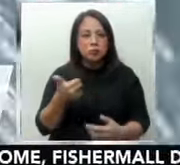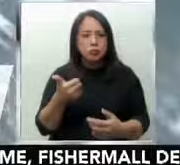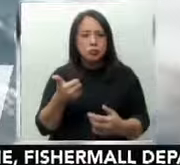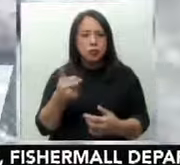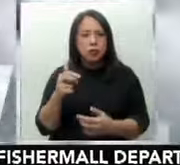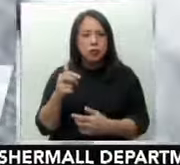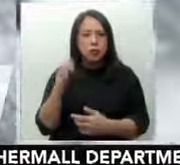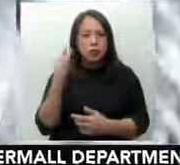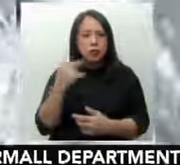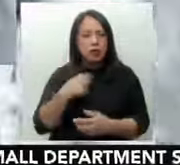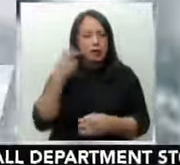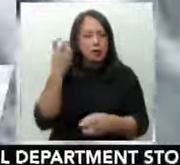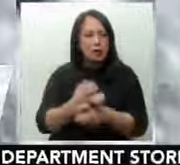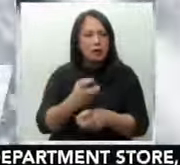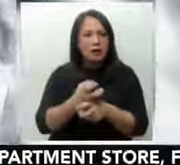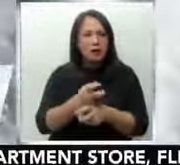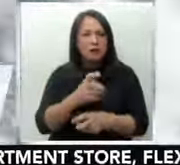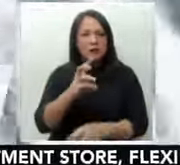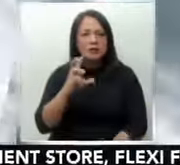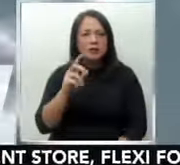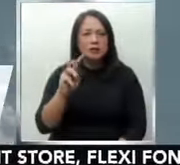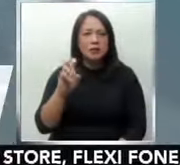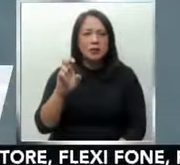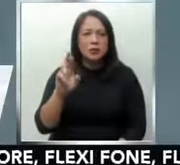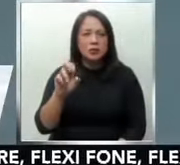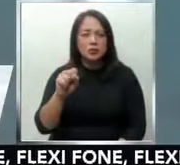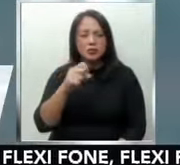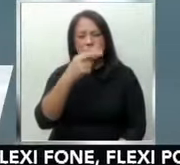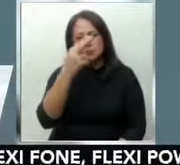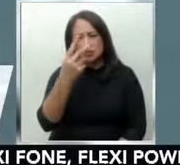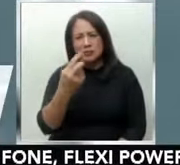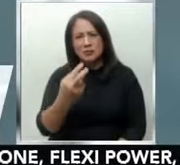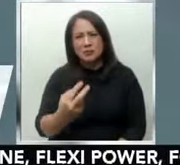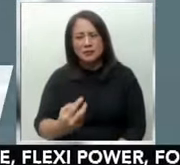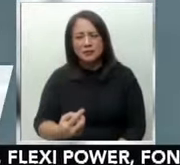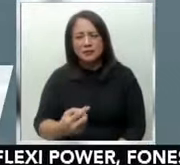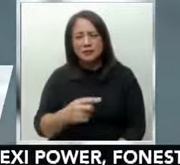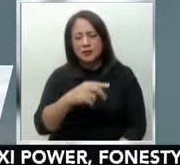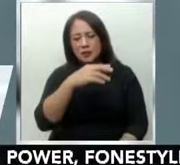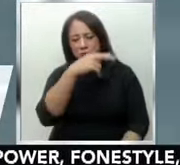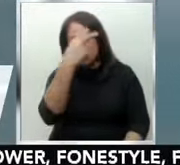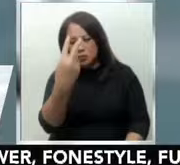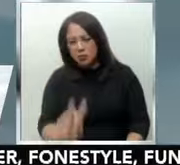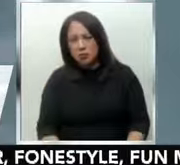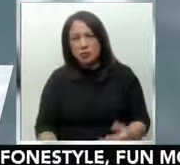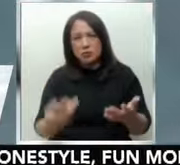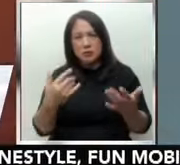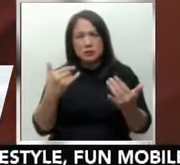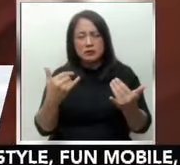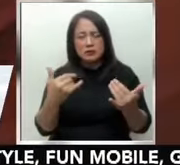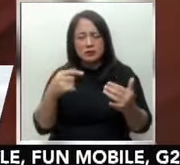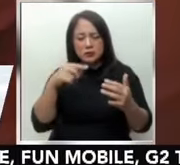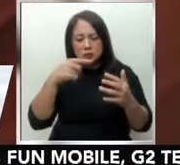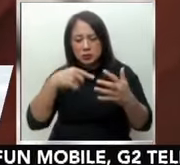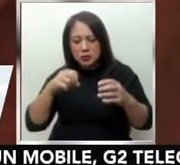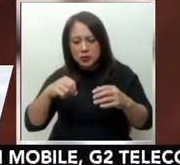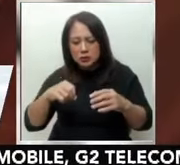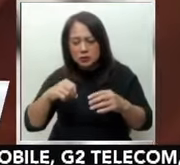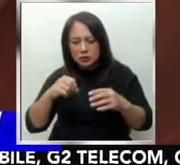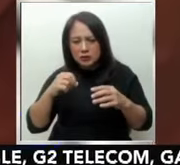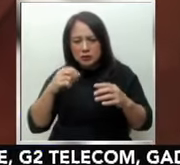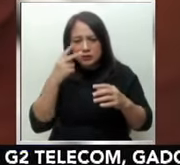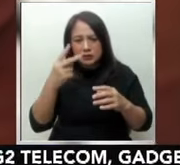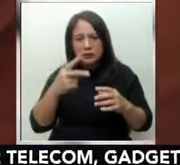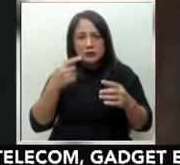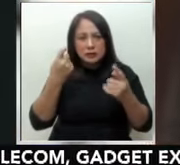mahigit 600 m ang pinaglubugan ng barko para ipakita noon ang epekto ng underwater pressure inilubog ang bakanteng